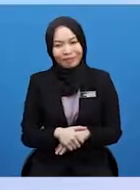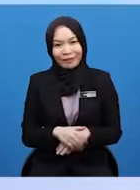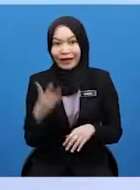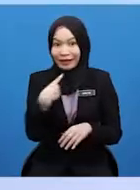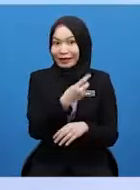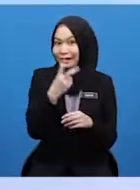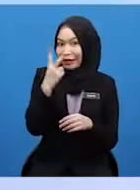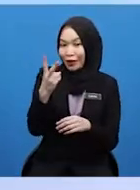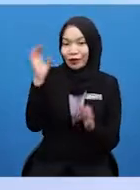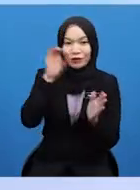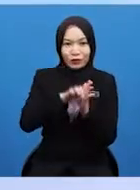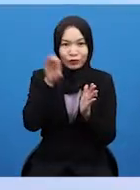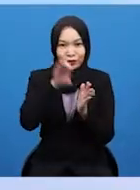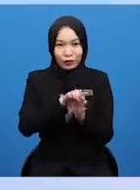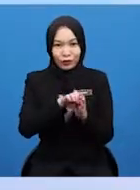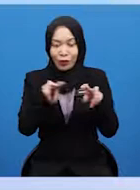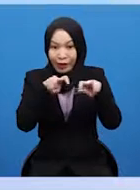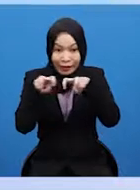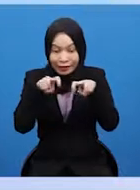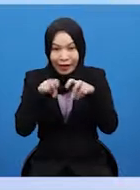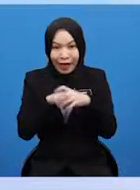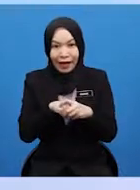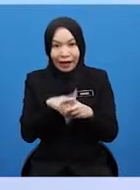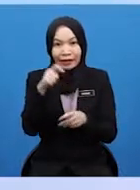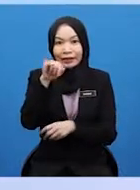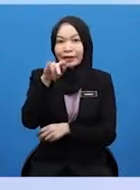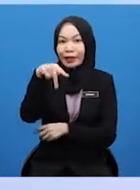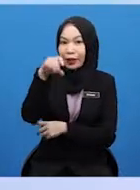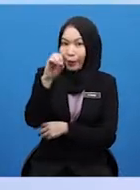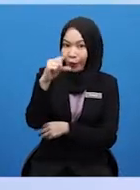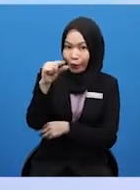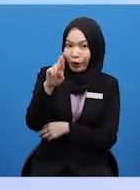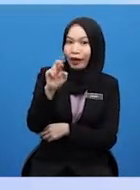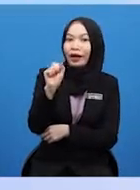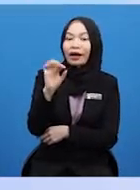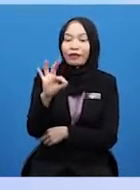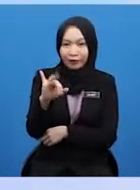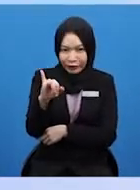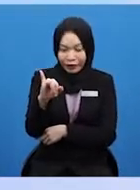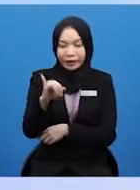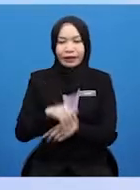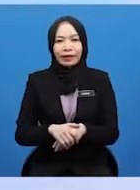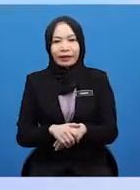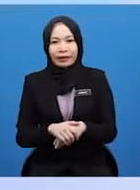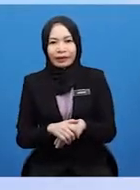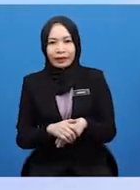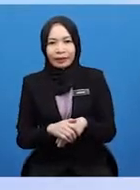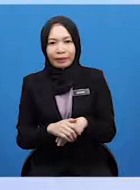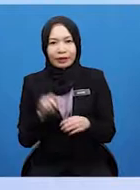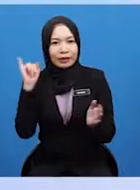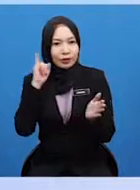Kita tengok contoh-contoh kajian tipografi, ilustrasi capal dan rekaan logo syarikat yang